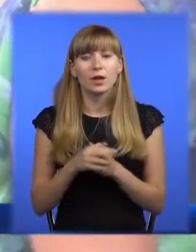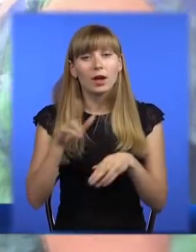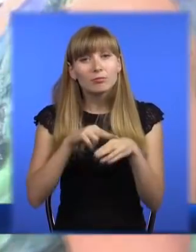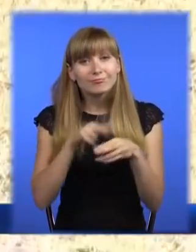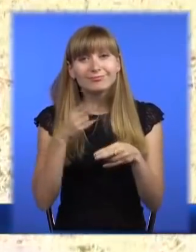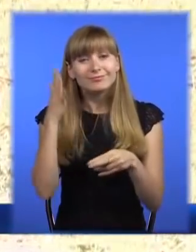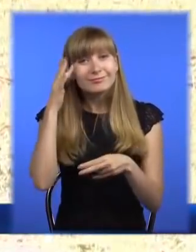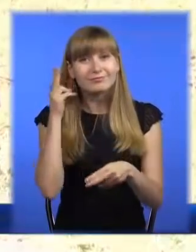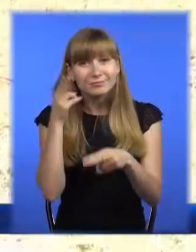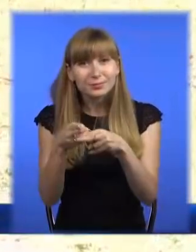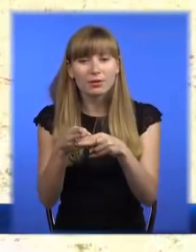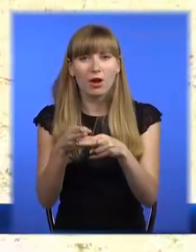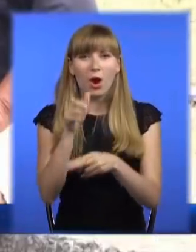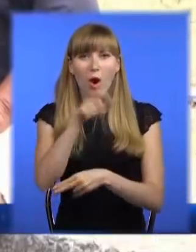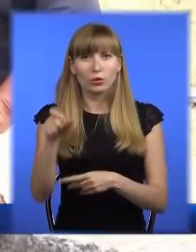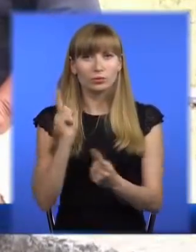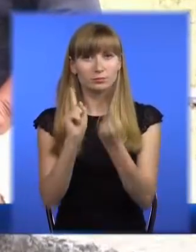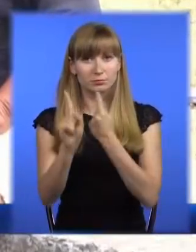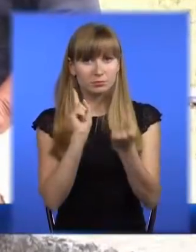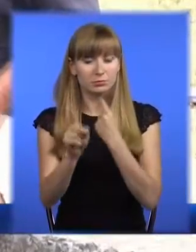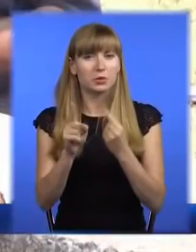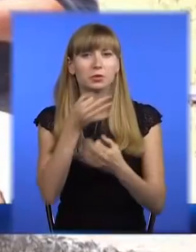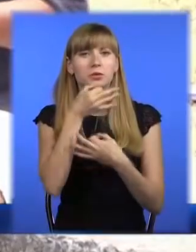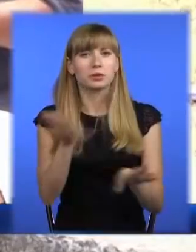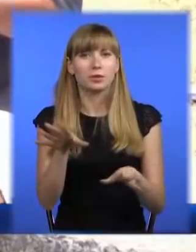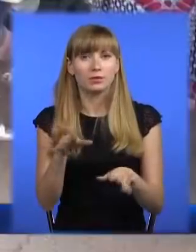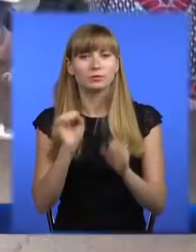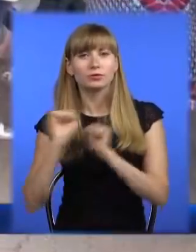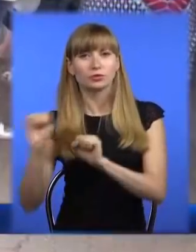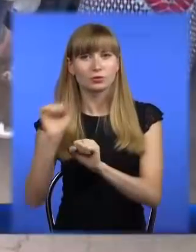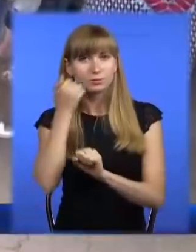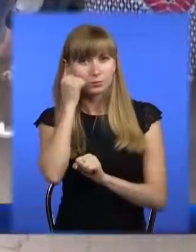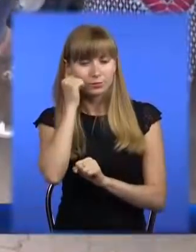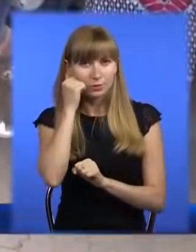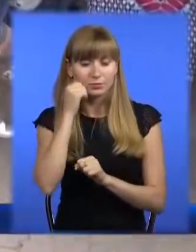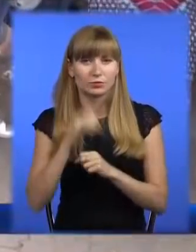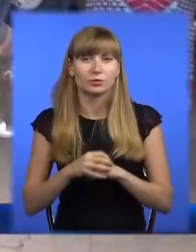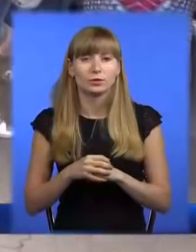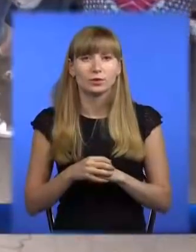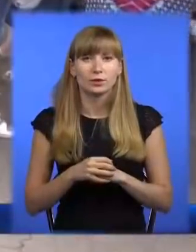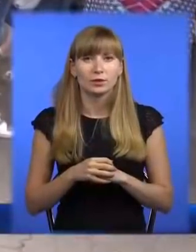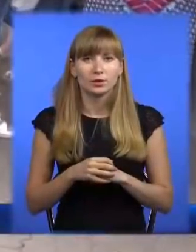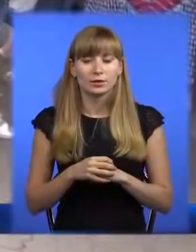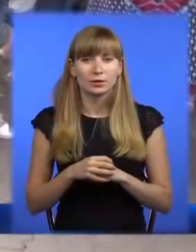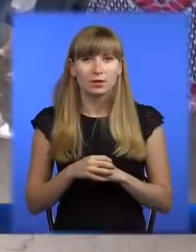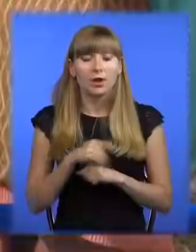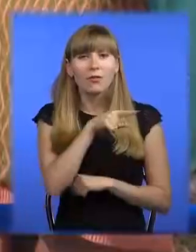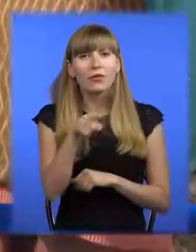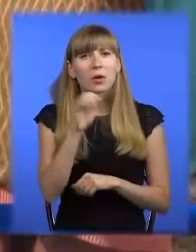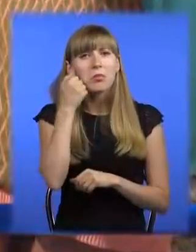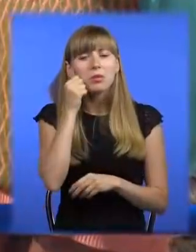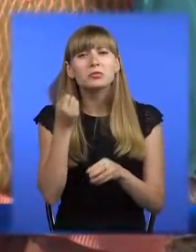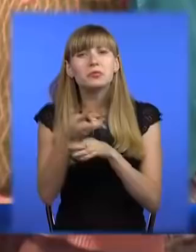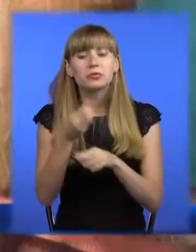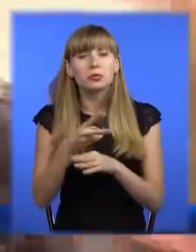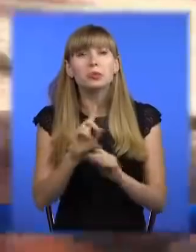правоохоронці намагаються припинити стихійну торгівлю, деяким перехожим не до вподоби. Словесні перепалці підтримують торговців на краю асфальту. Що